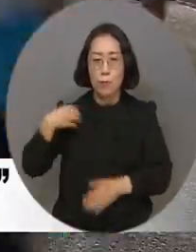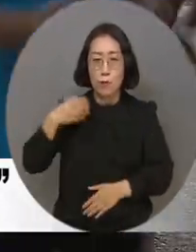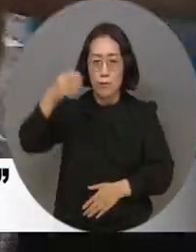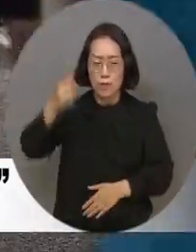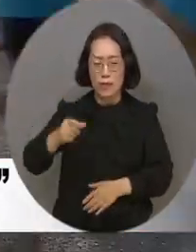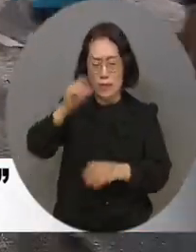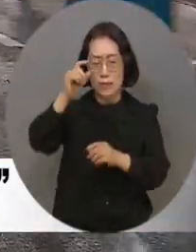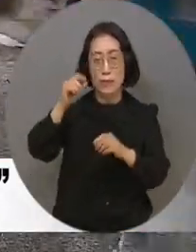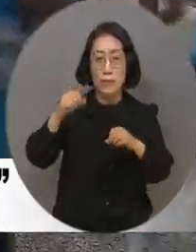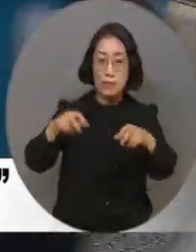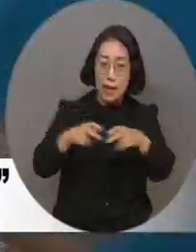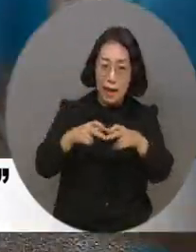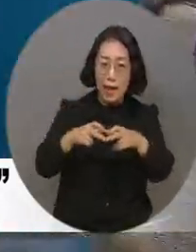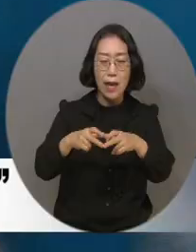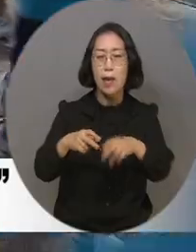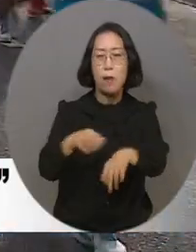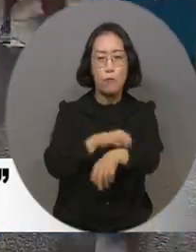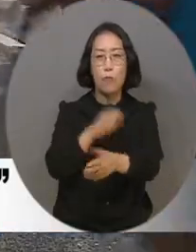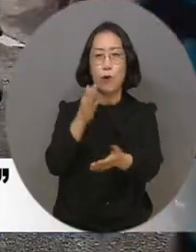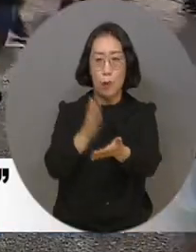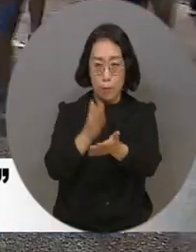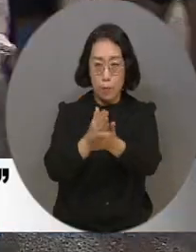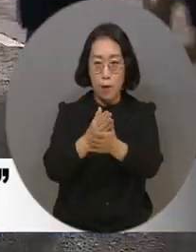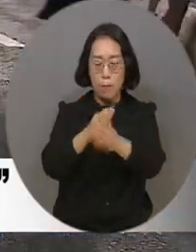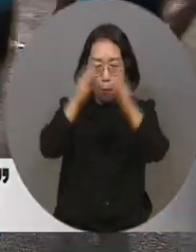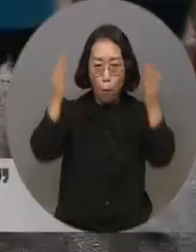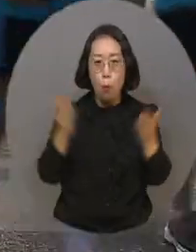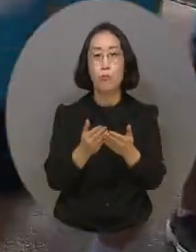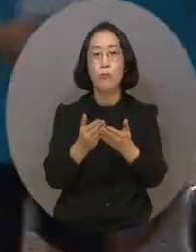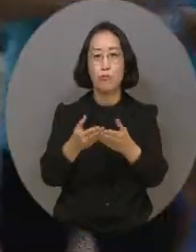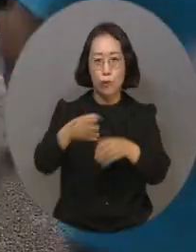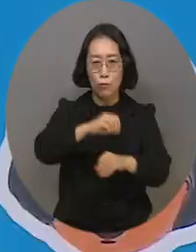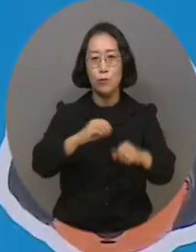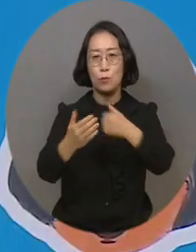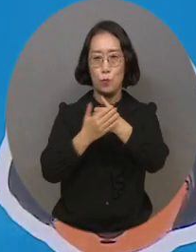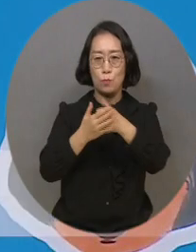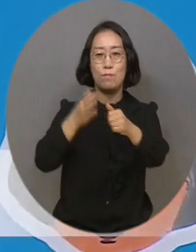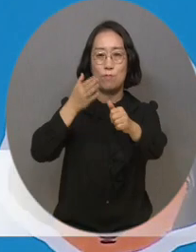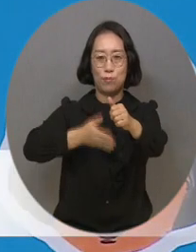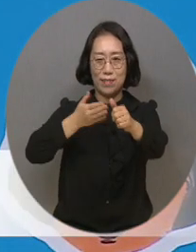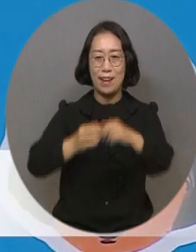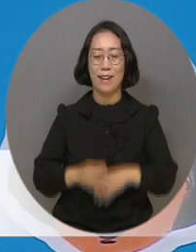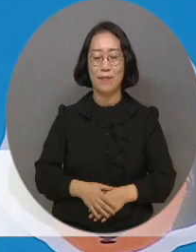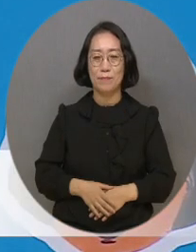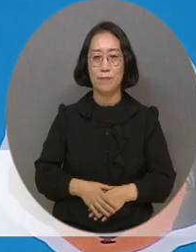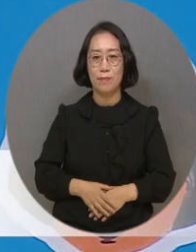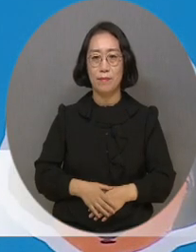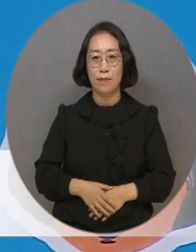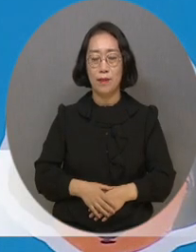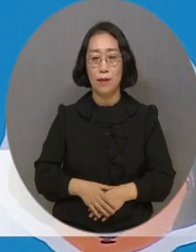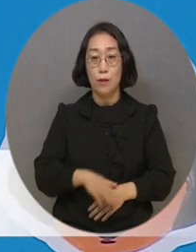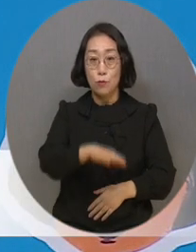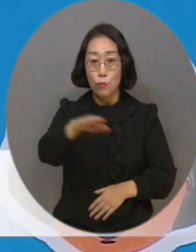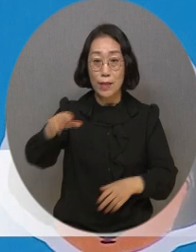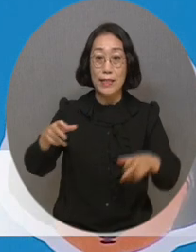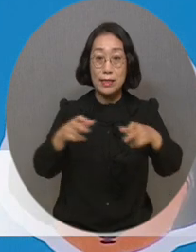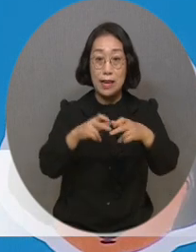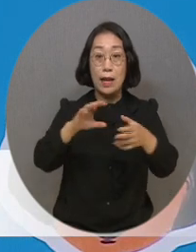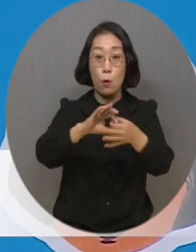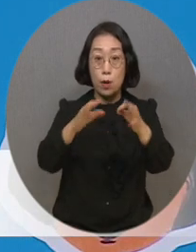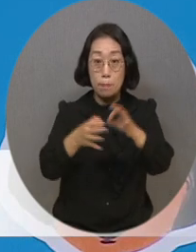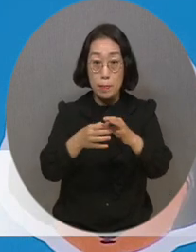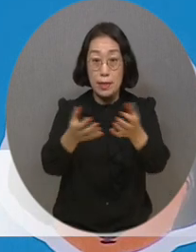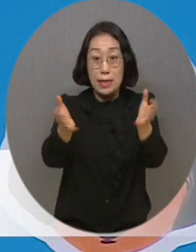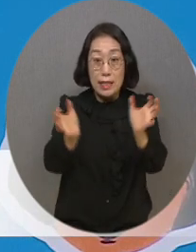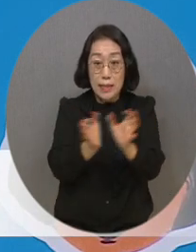위해 모두가 함께 나서줄 것을 다시 한번 당부했습니다. 스페셜 올림픽 코리아가 지향하는 궁극적인